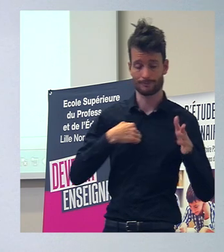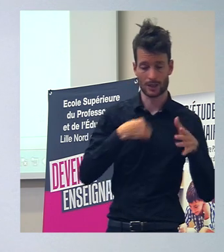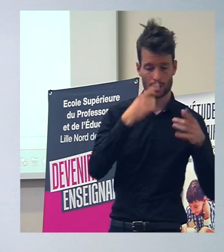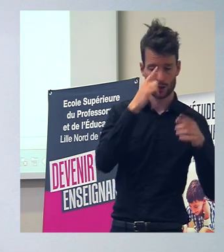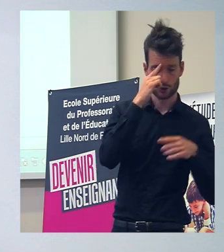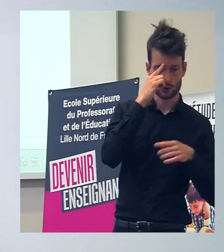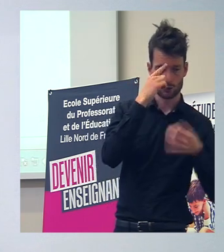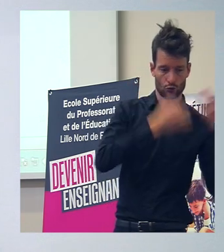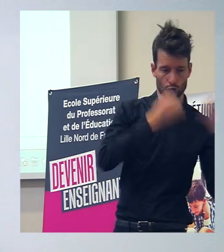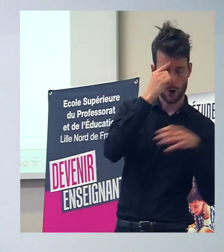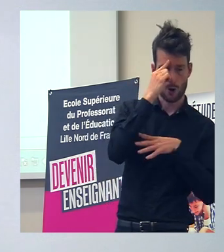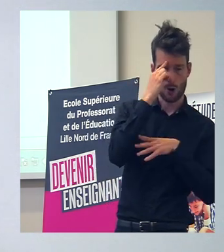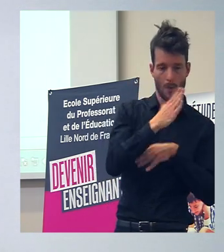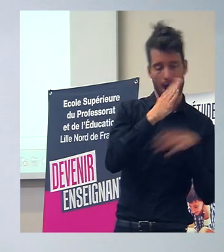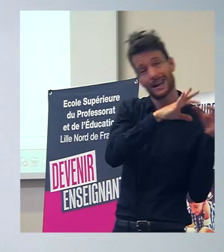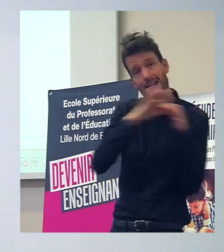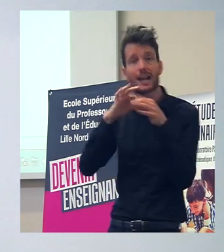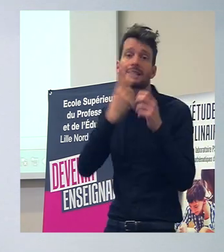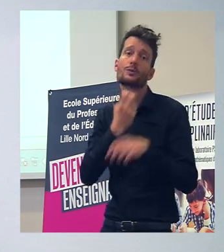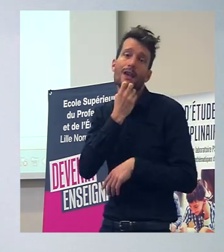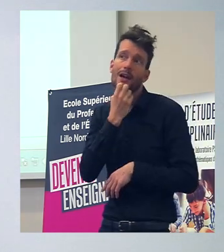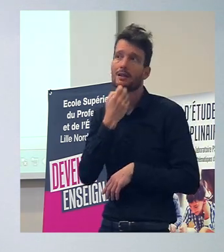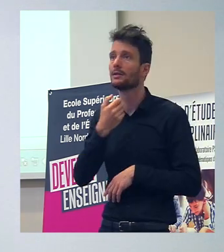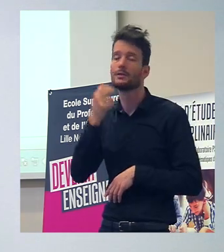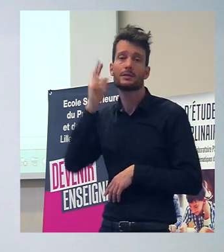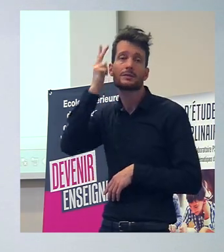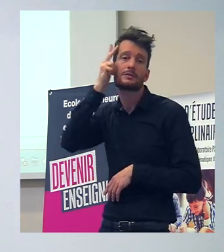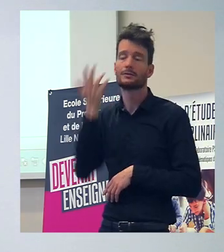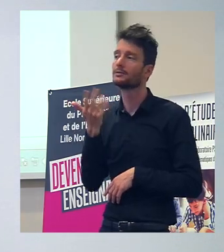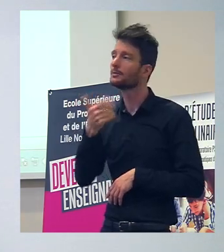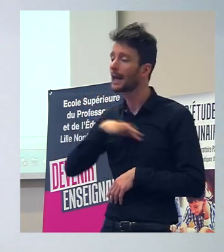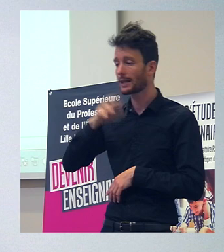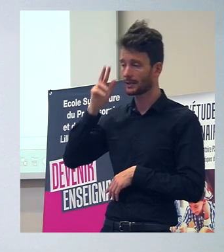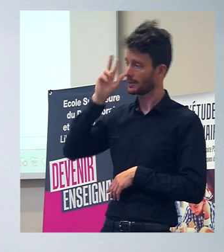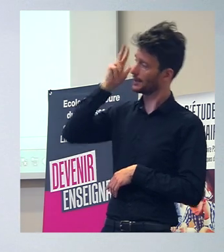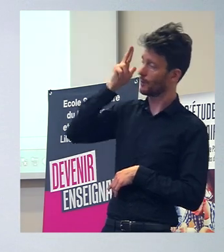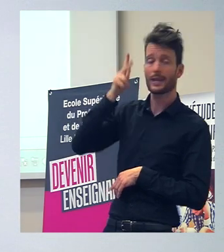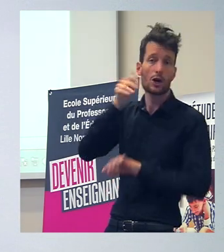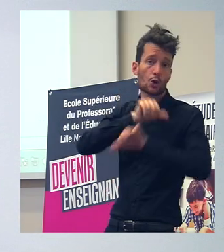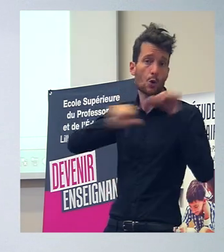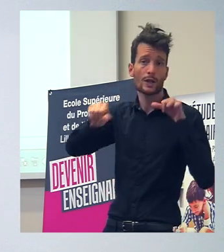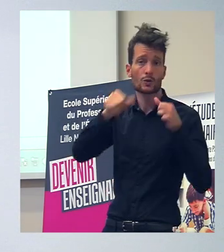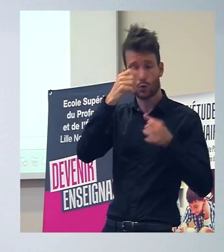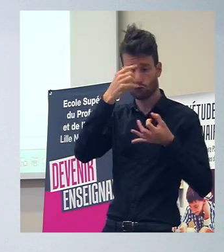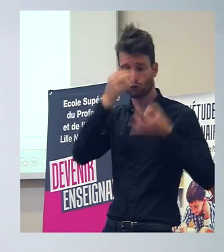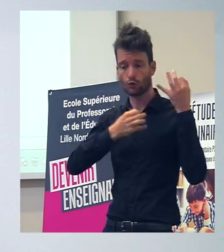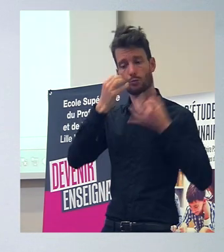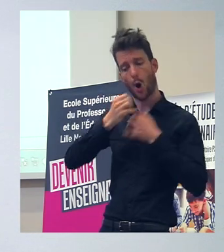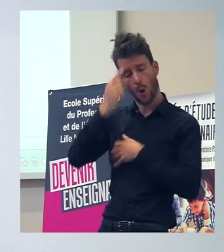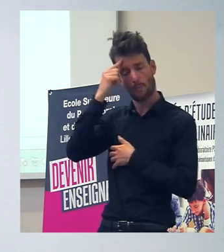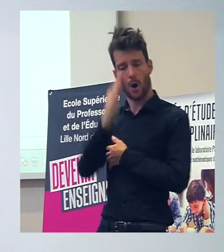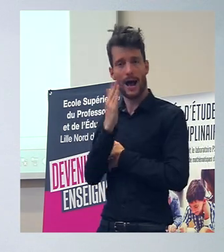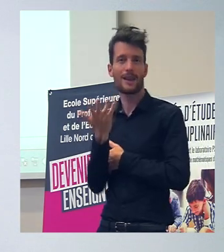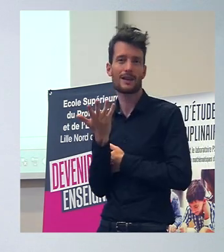et citoyen parce qu'il n'y a pas de citoyenneté possible sans un jugement moral de